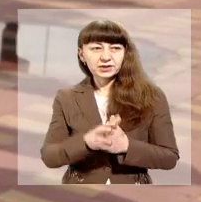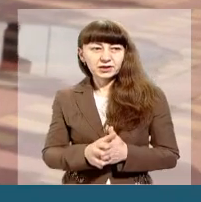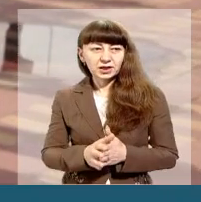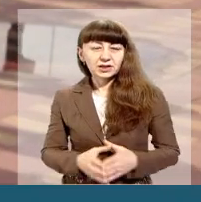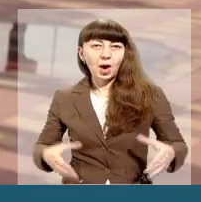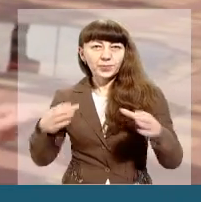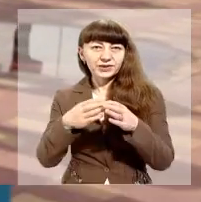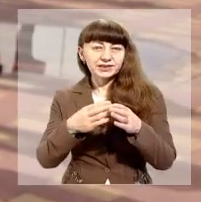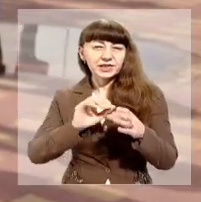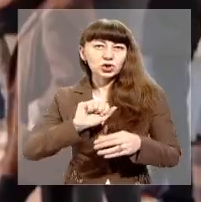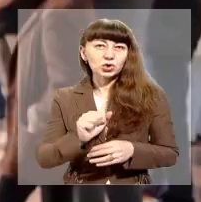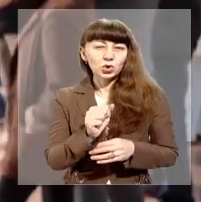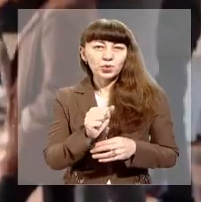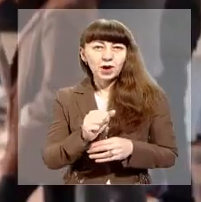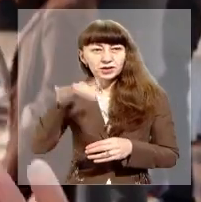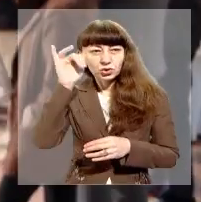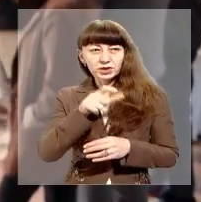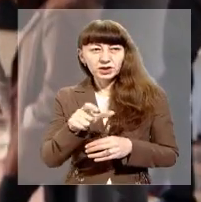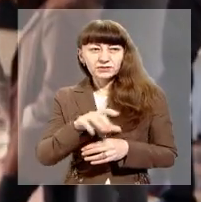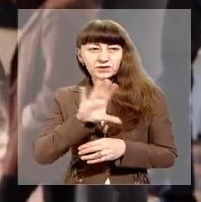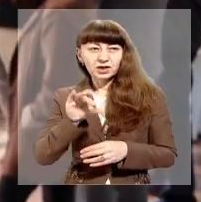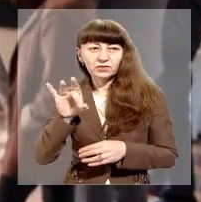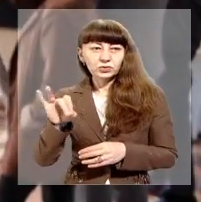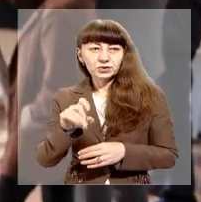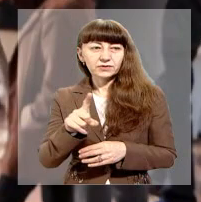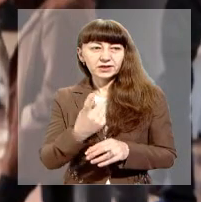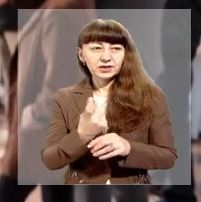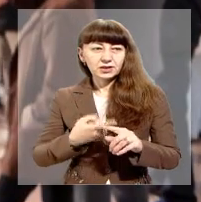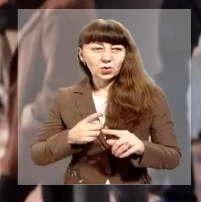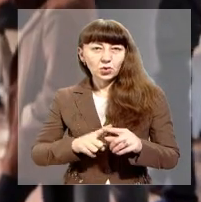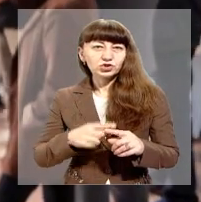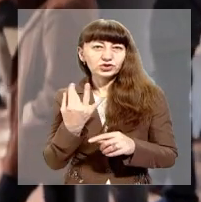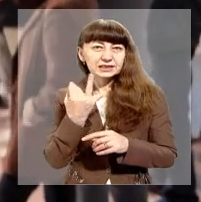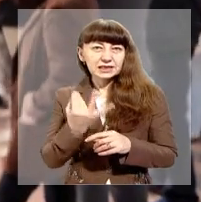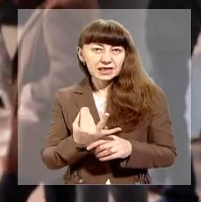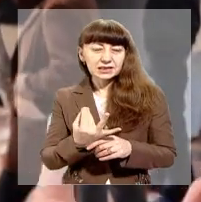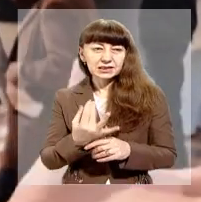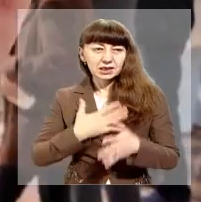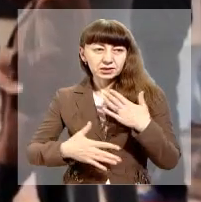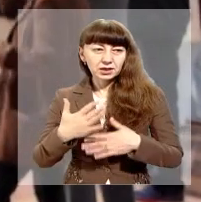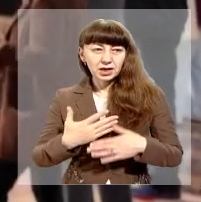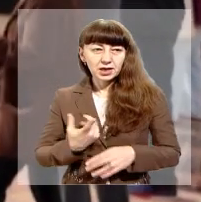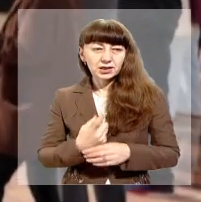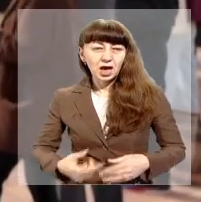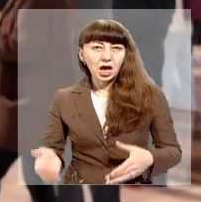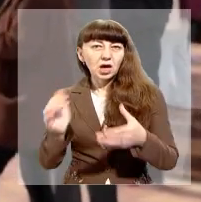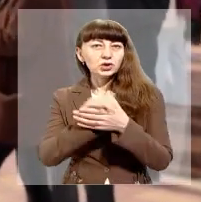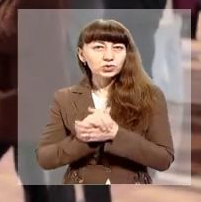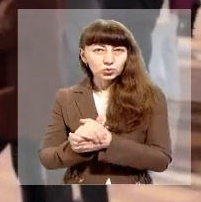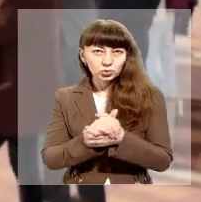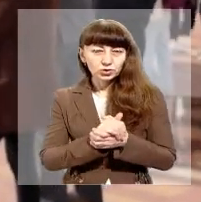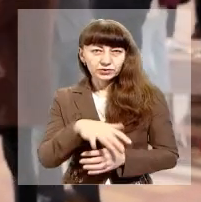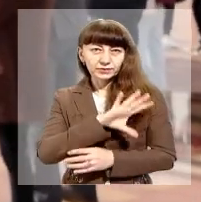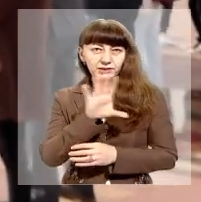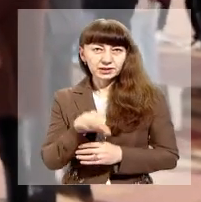просплочение студентов всех вузов. Это супер здорово, потому что это сплочает нас в